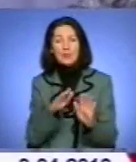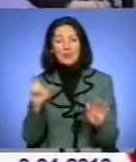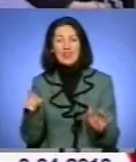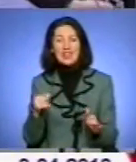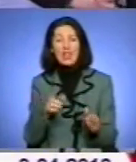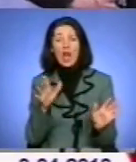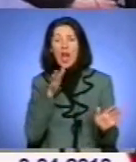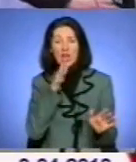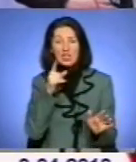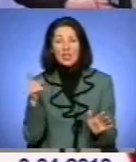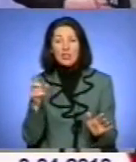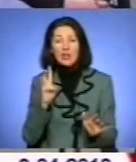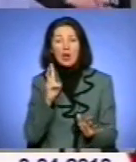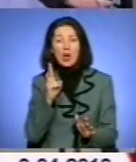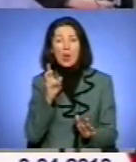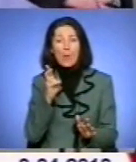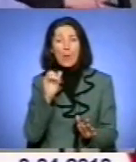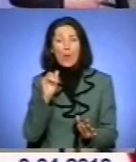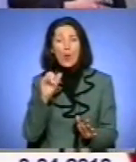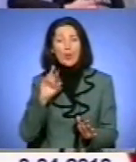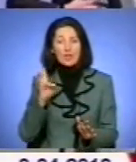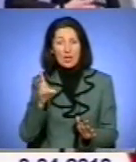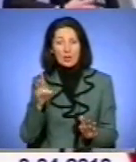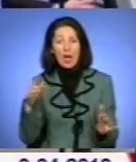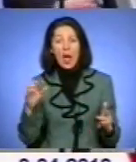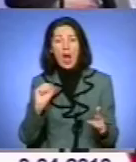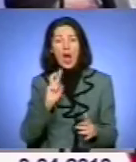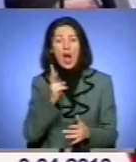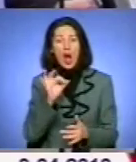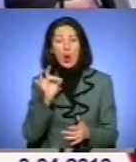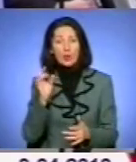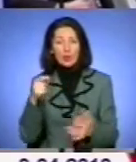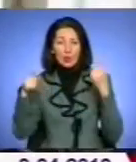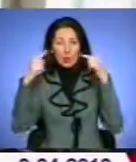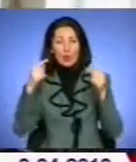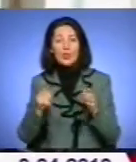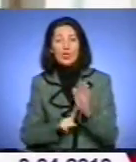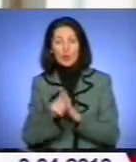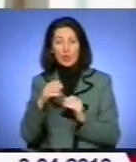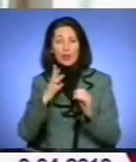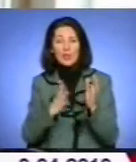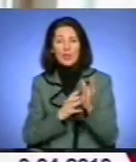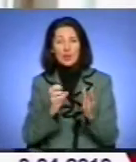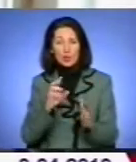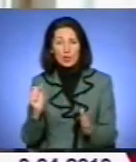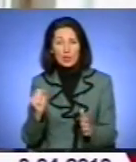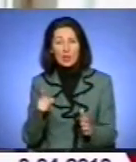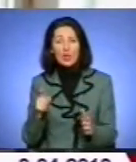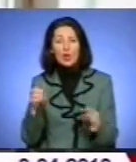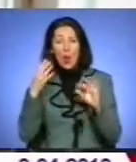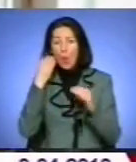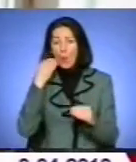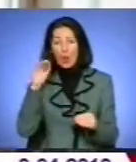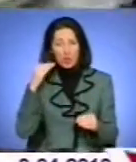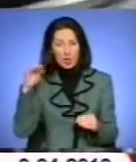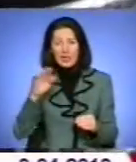баяна. Акордеон винайшли набагато пізніше, на початку 19 століття. Проте його удосконалення не припиняється й